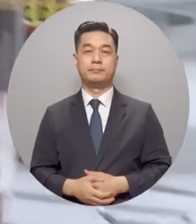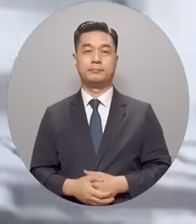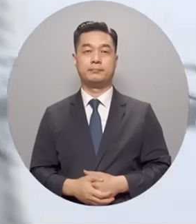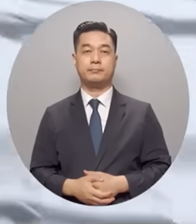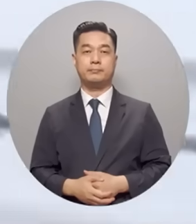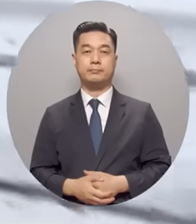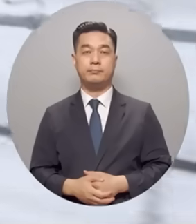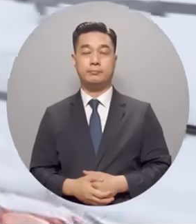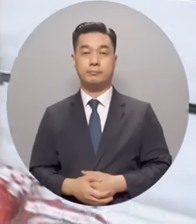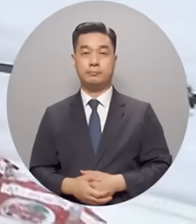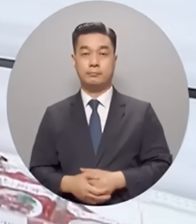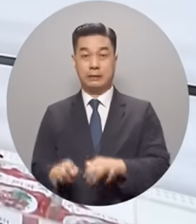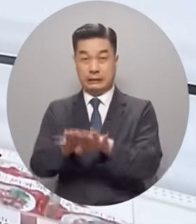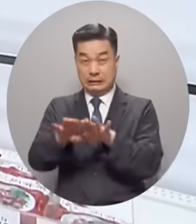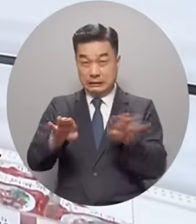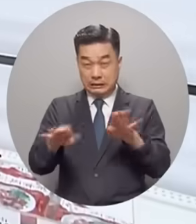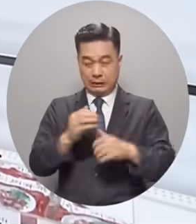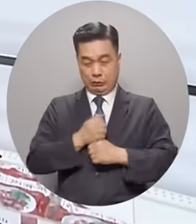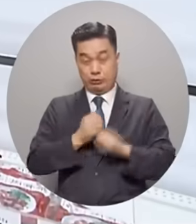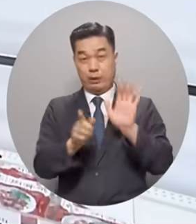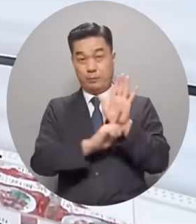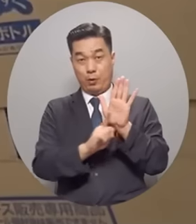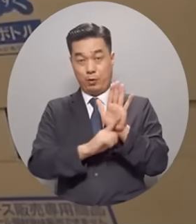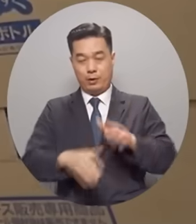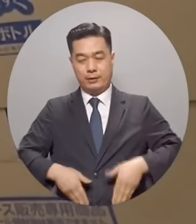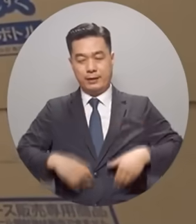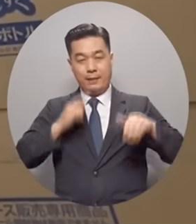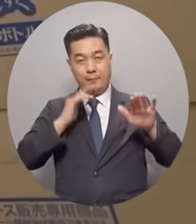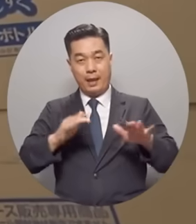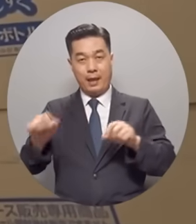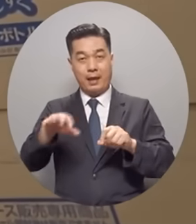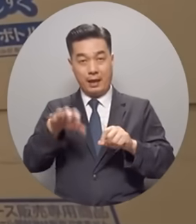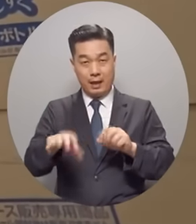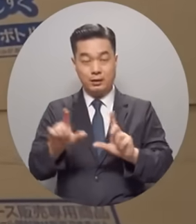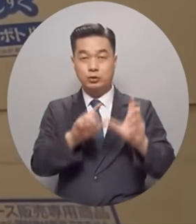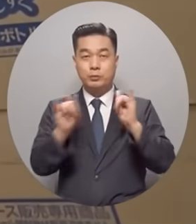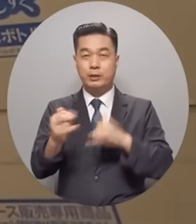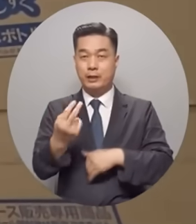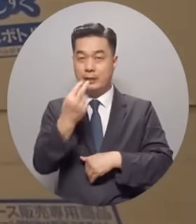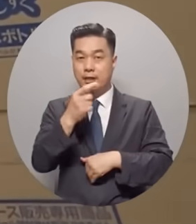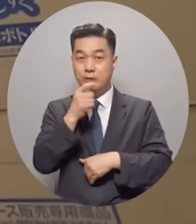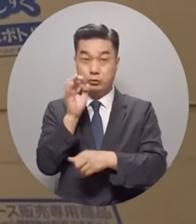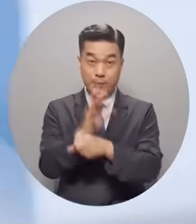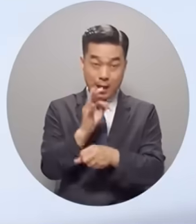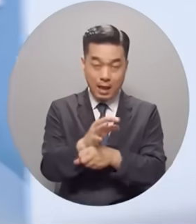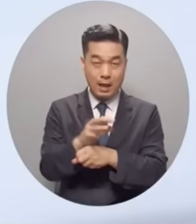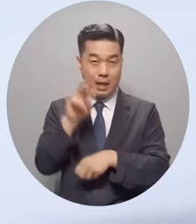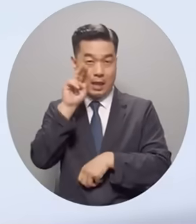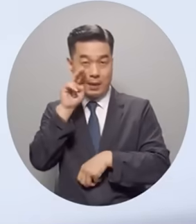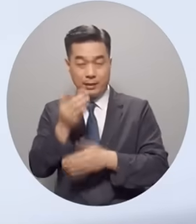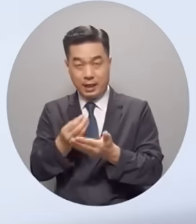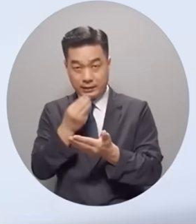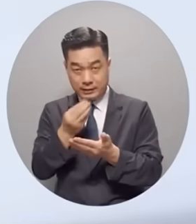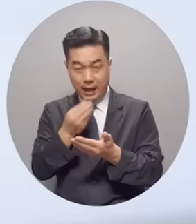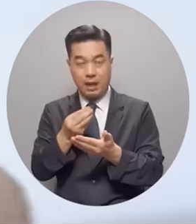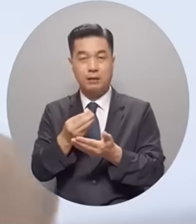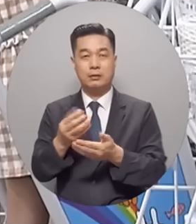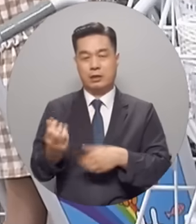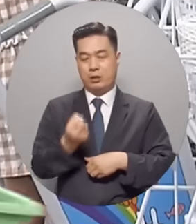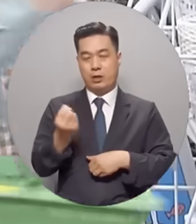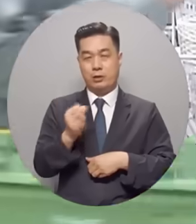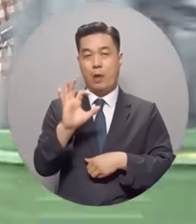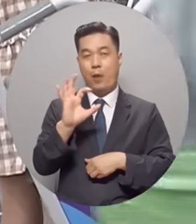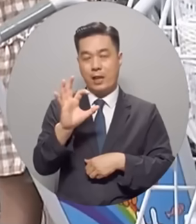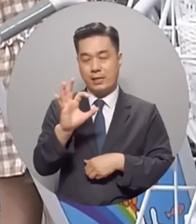거대 지진 주의보가 내려진 일본 남해안 지역에선 주민들이 생수와 비상식량, 휴대용 변기 등